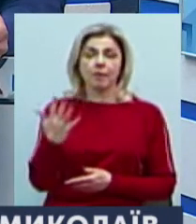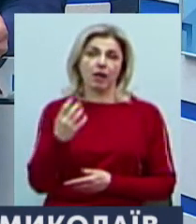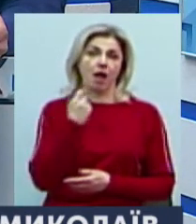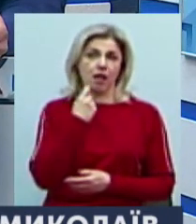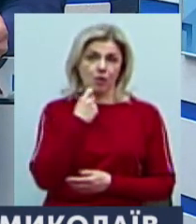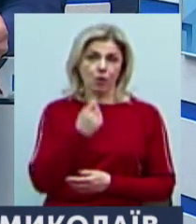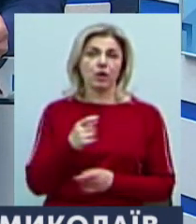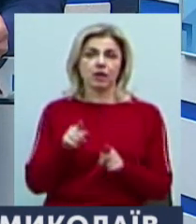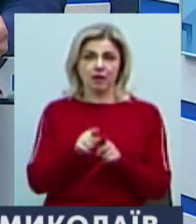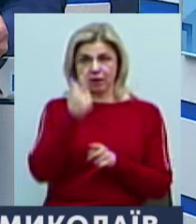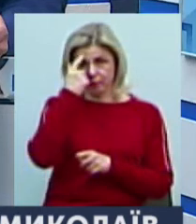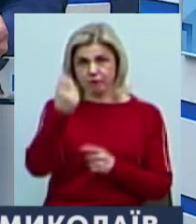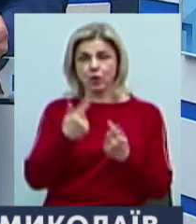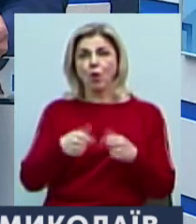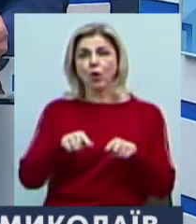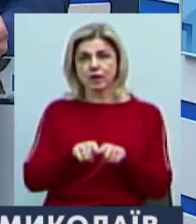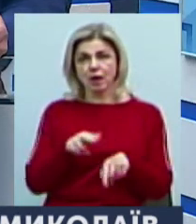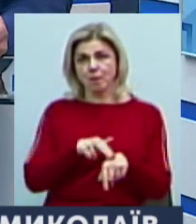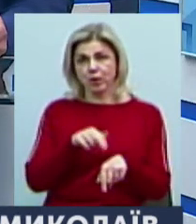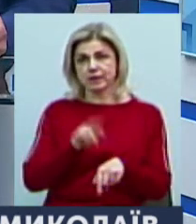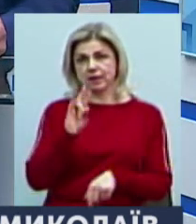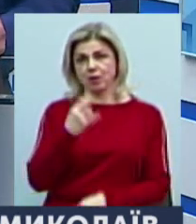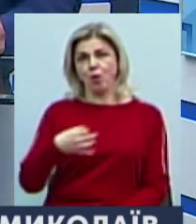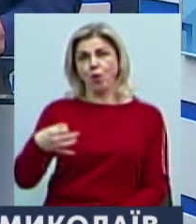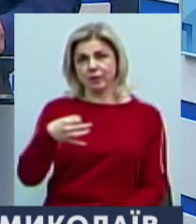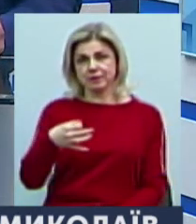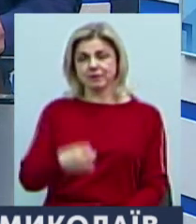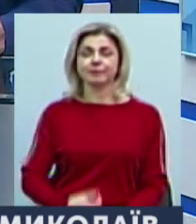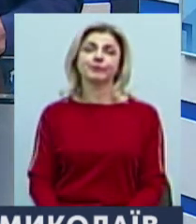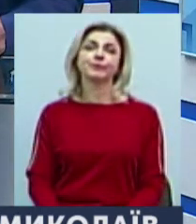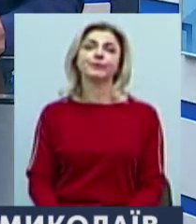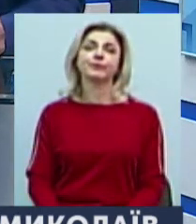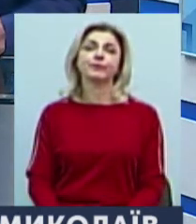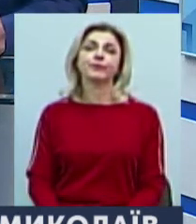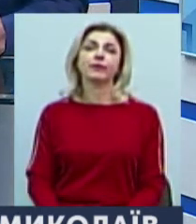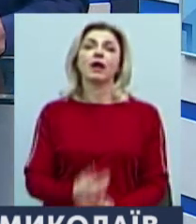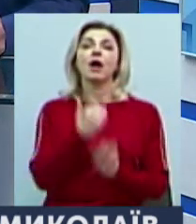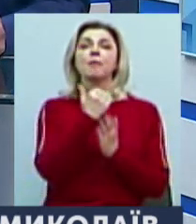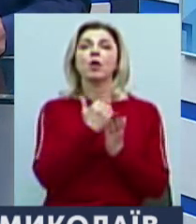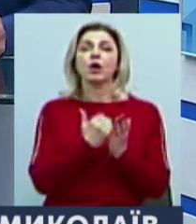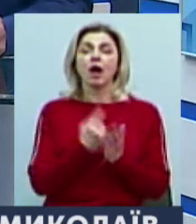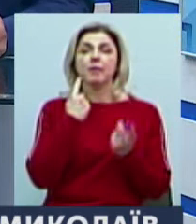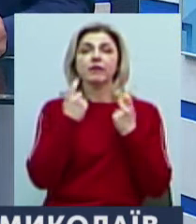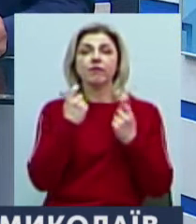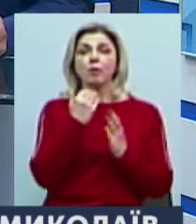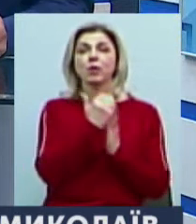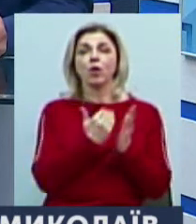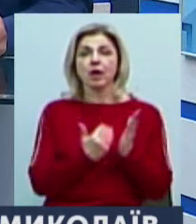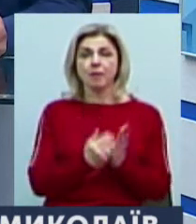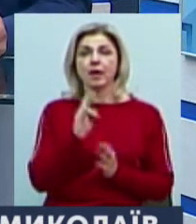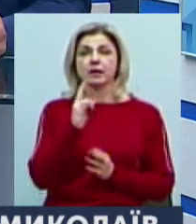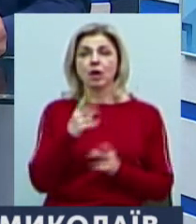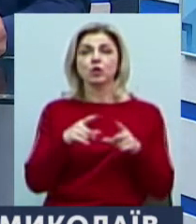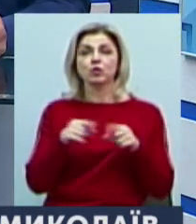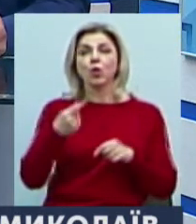алкоголю, повідомили у відділі комунікації поліції Миколаївської області. У рамках інформаційної програми «Стоп булінг» у Миколаївській